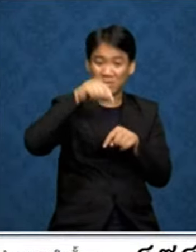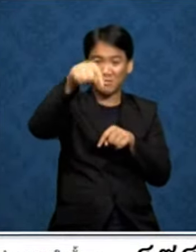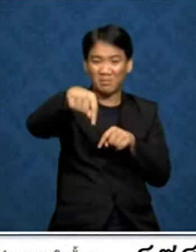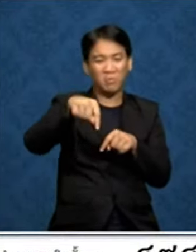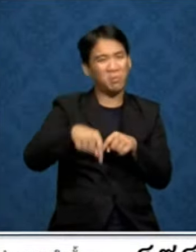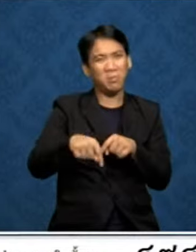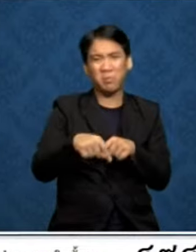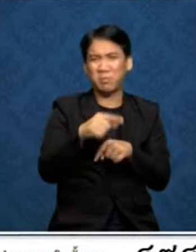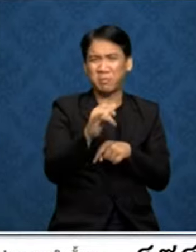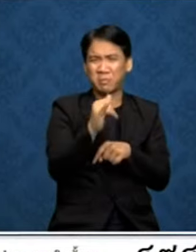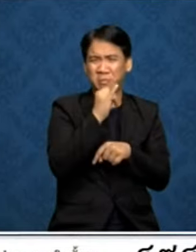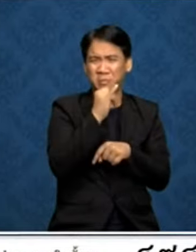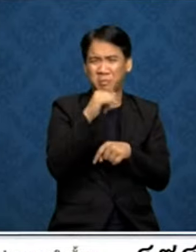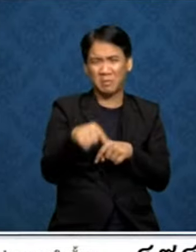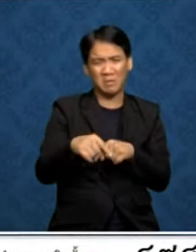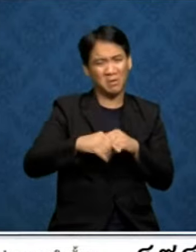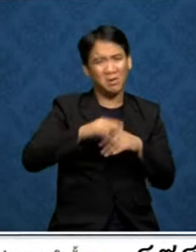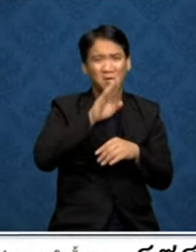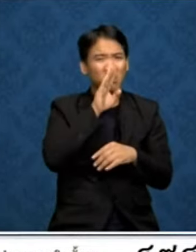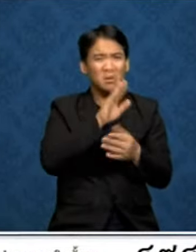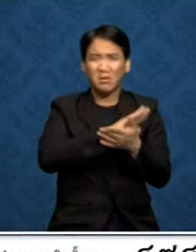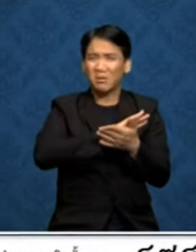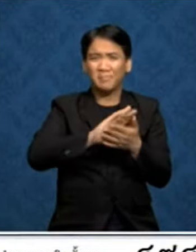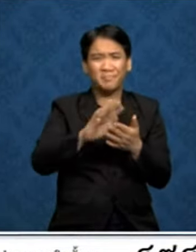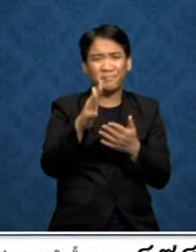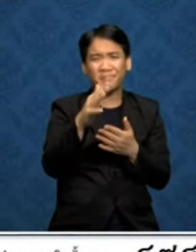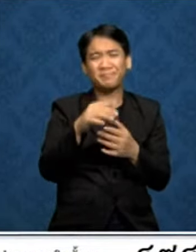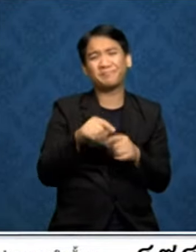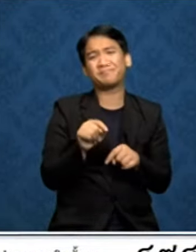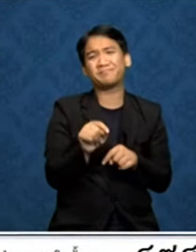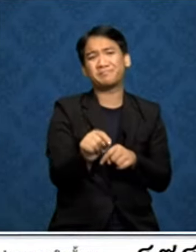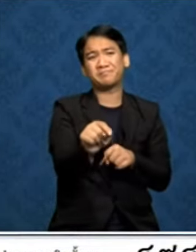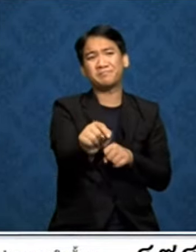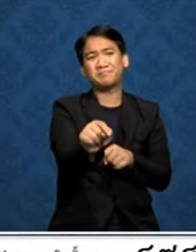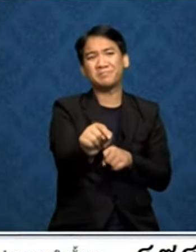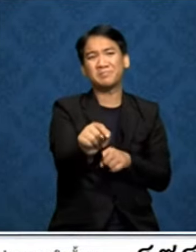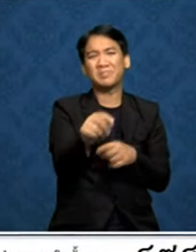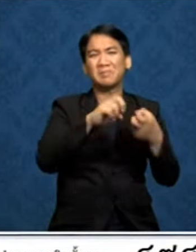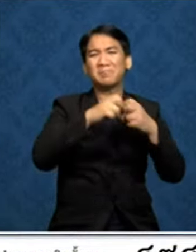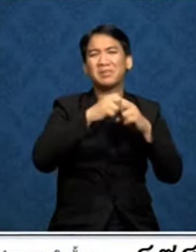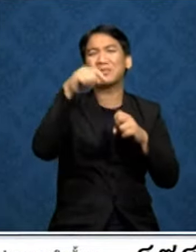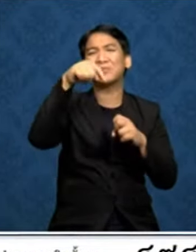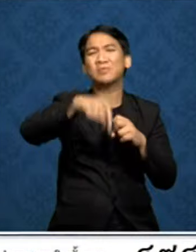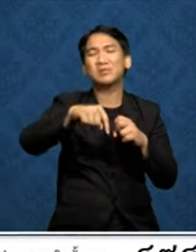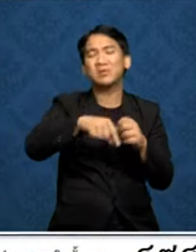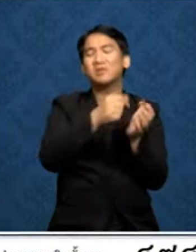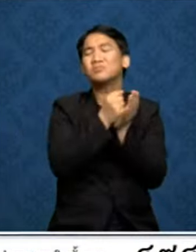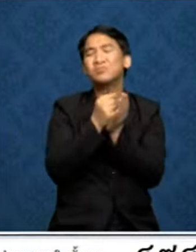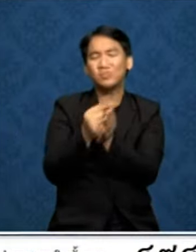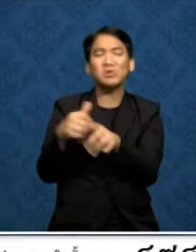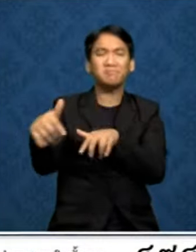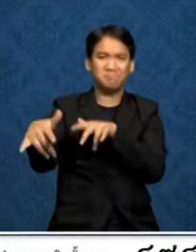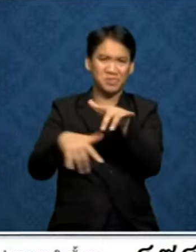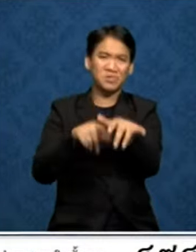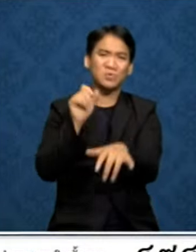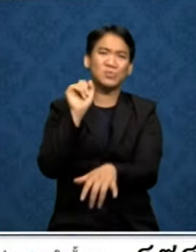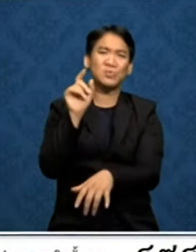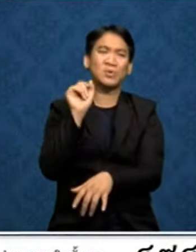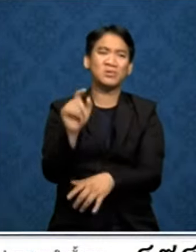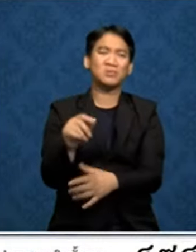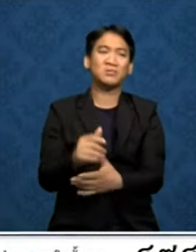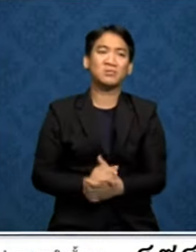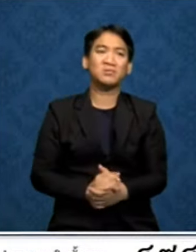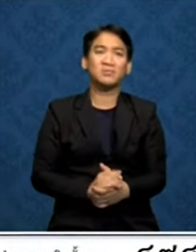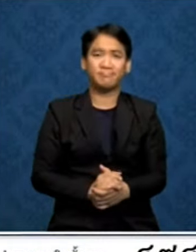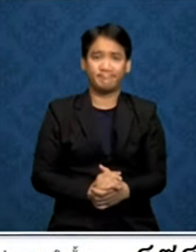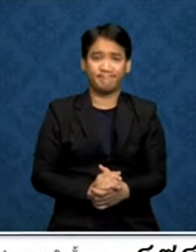อจื้อนท่ประทานค่ะ ฝากไปถึงผู้มีส่น เกี่ยวข้องปลดเร่งดำเนินการให้พี่น้ปชาชของดีฉัด้วยค่ะเรื่องต่อไปค่ะ ต่เนื่อง